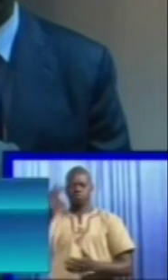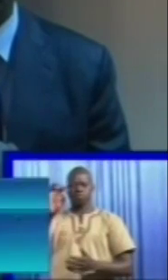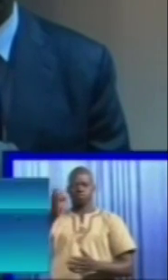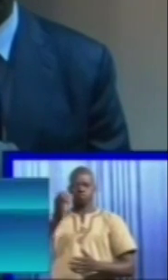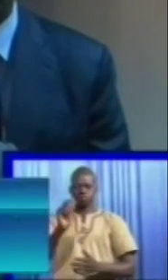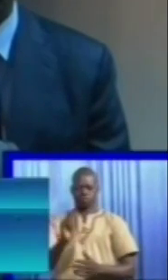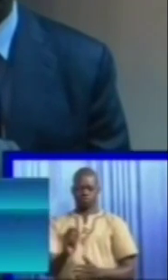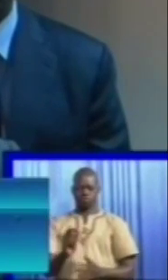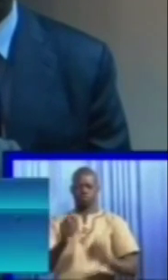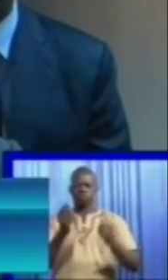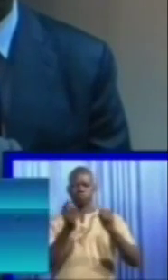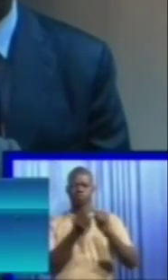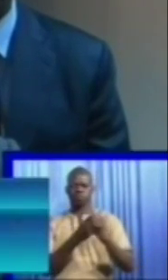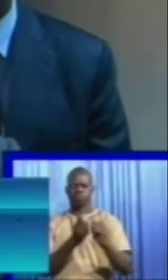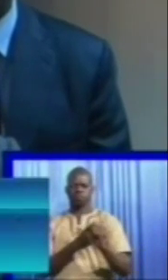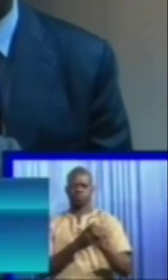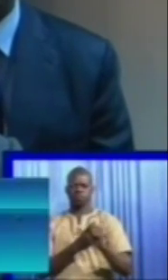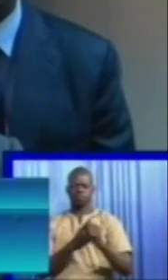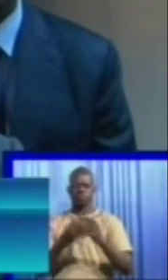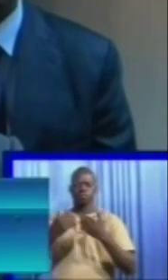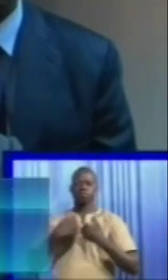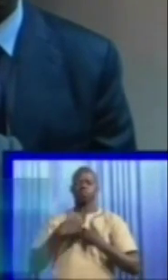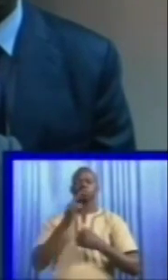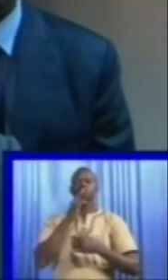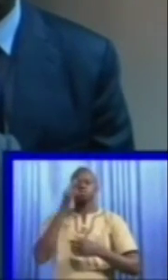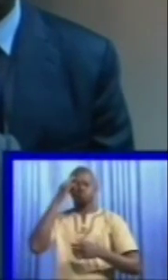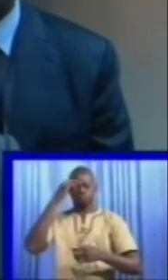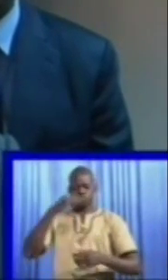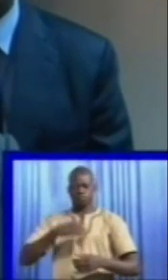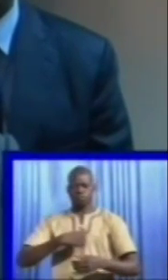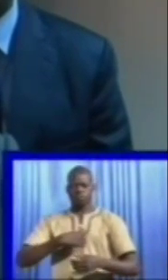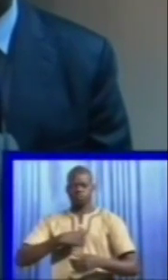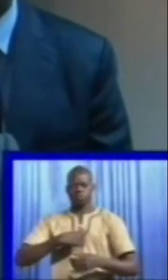peut-être la première, aurait été à mon avis